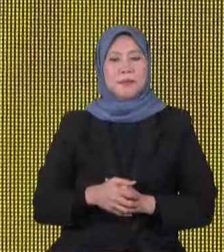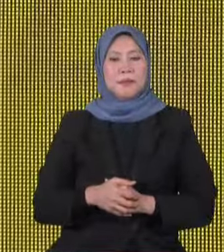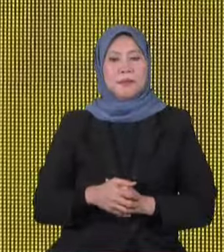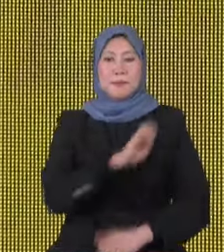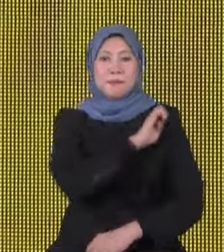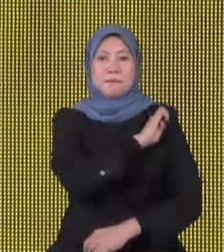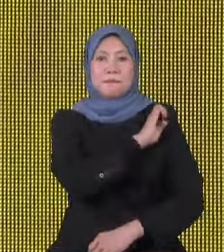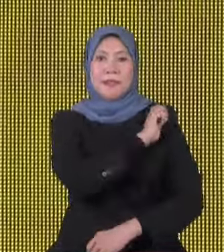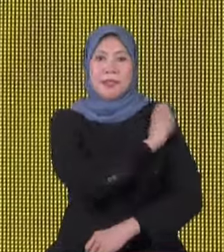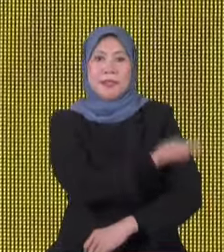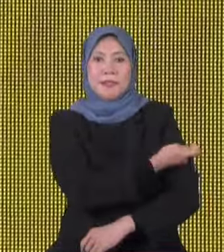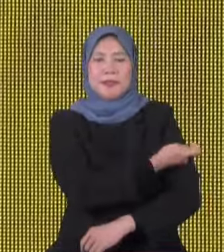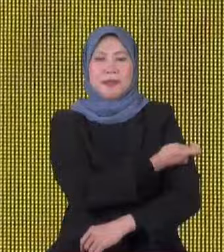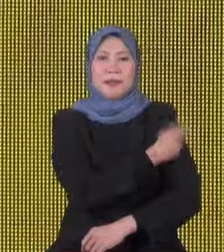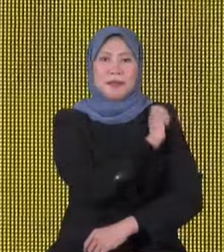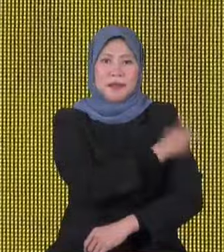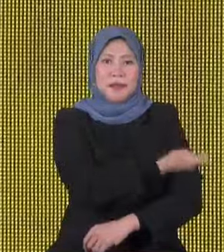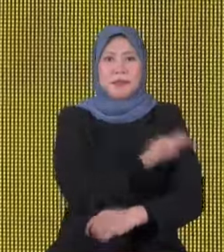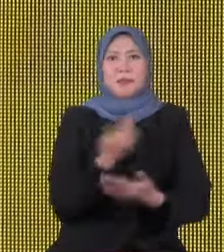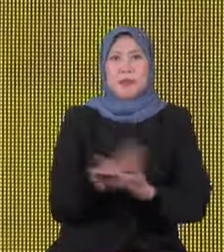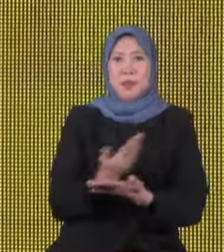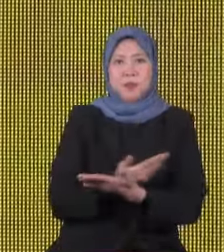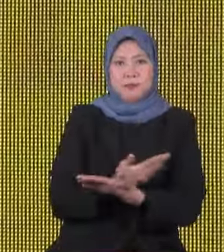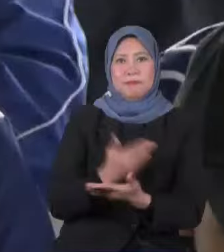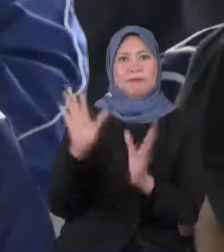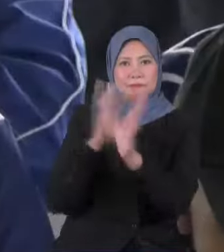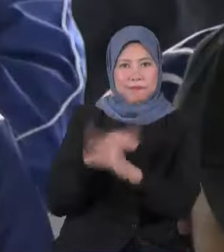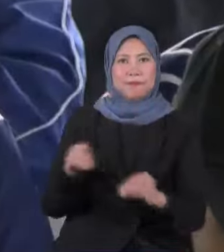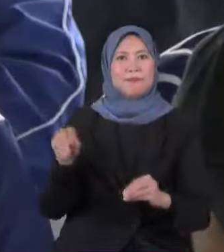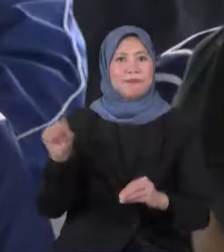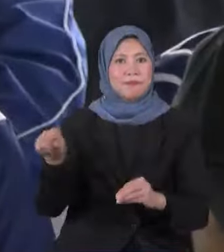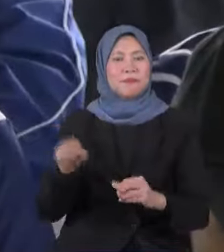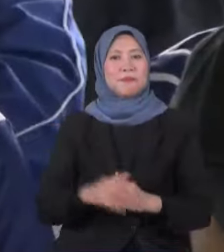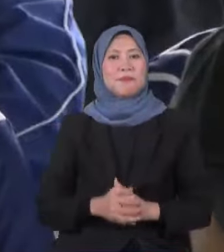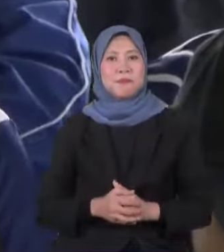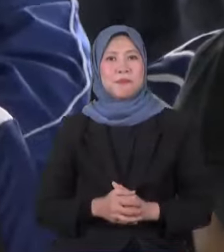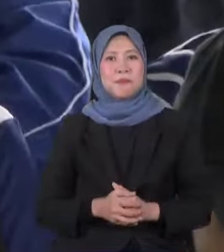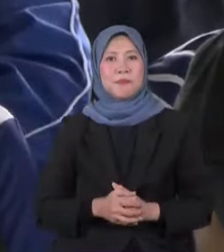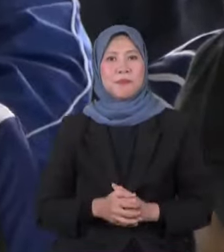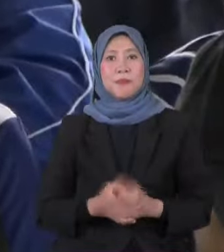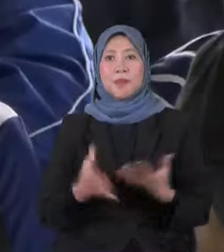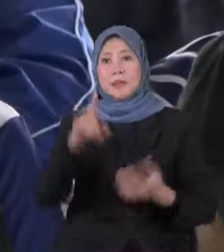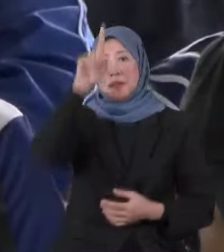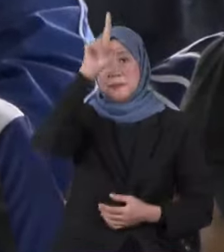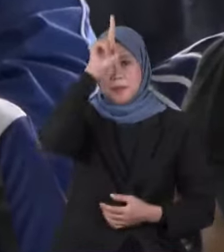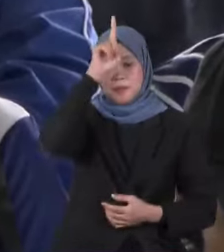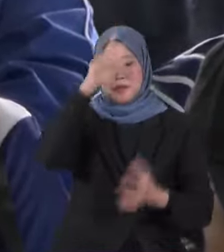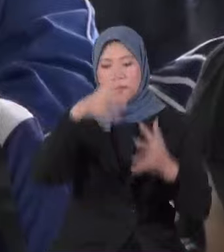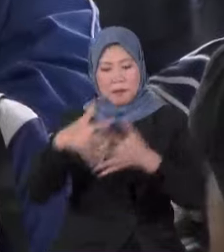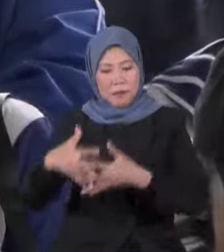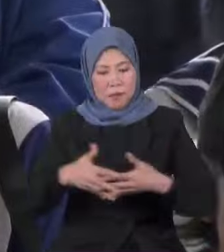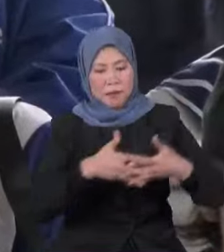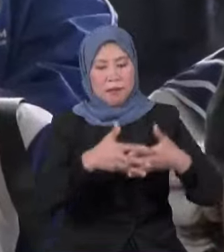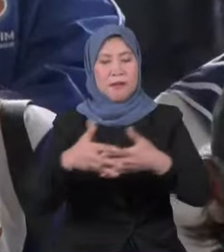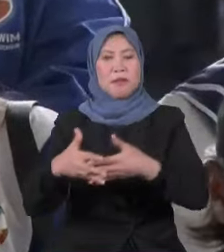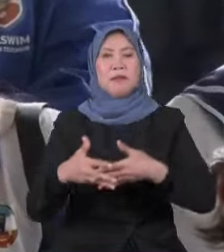energy transition, peralihan tenaga. Dan ini menarik perhatian baik di Jerman, baik di Amerika